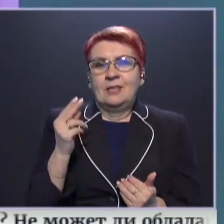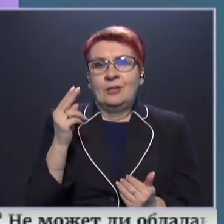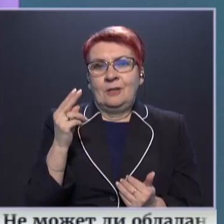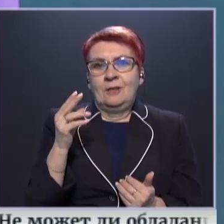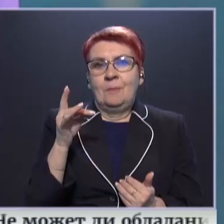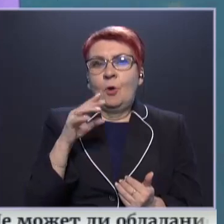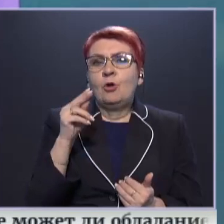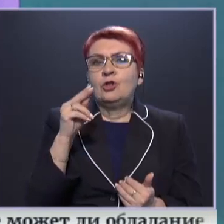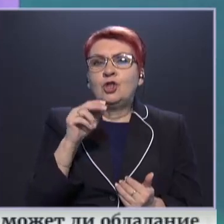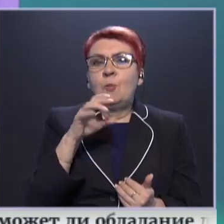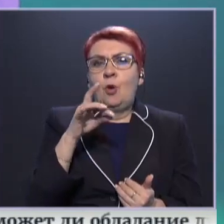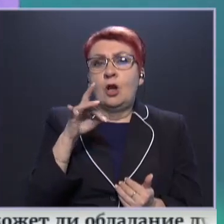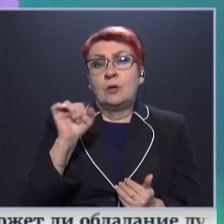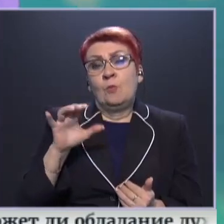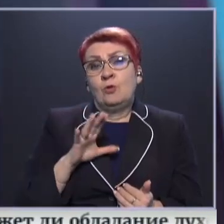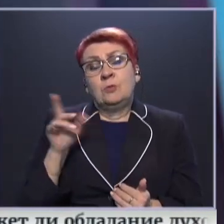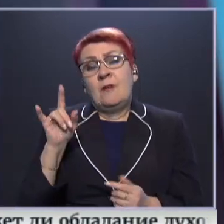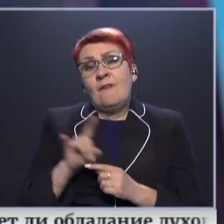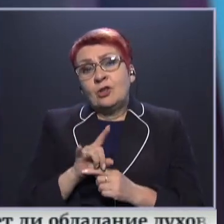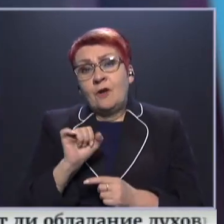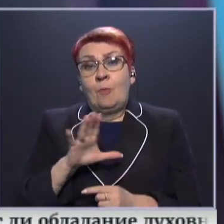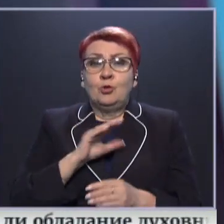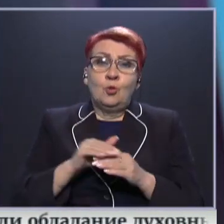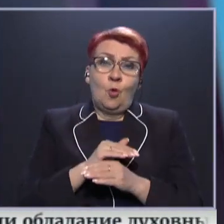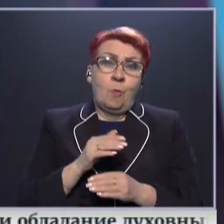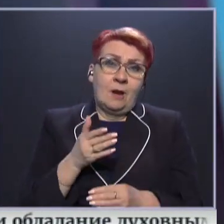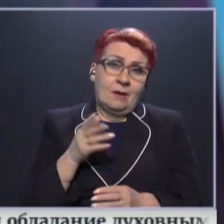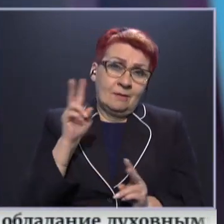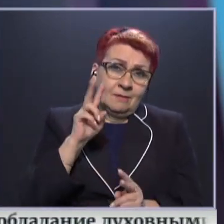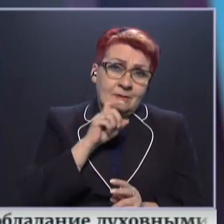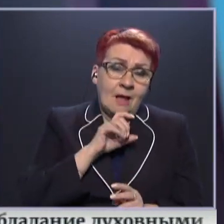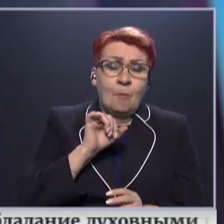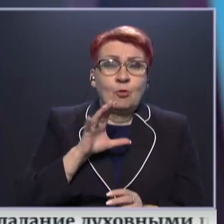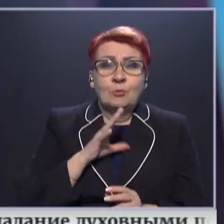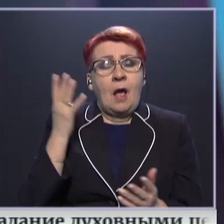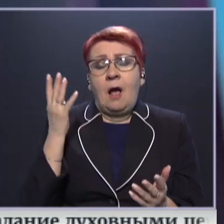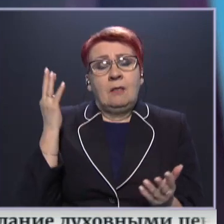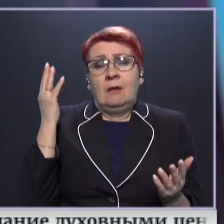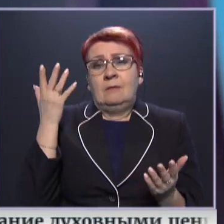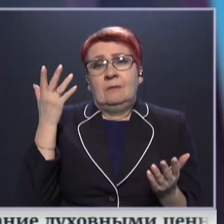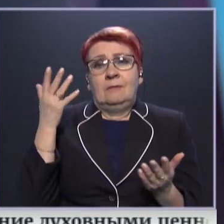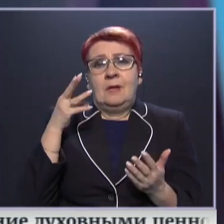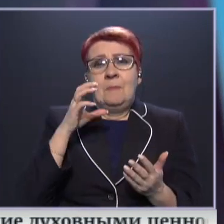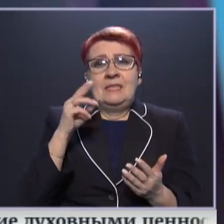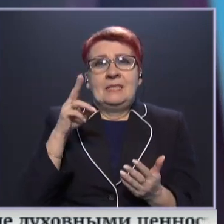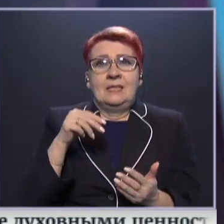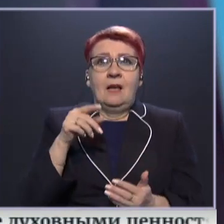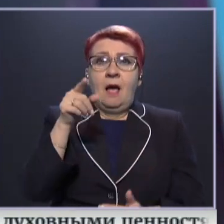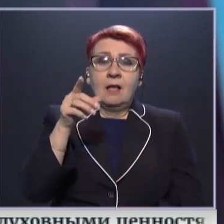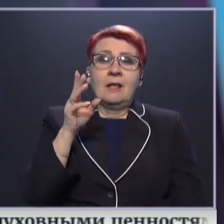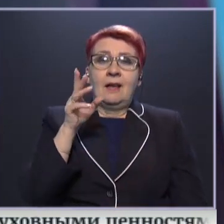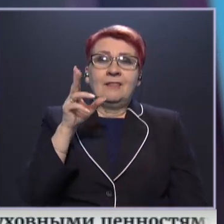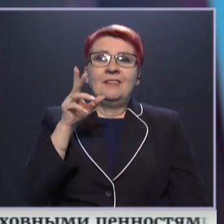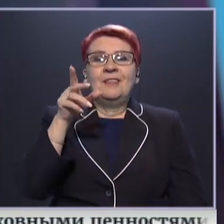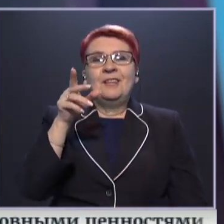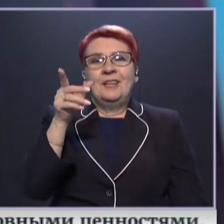судить, что это. Это может быть добрая сказка, а может быть фальшивка какая-то. А может действительно какая-то мистика совершенно уже... Идите, потому, что... у меня сестра плакала два раза на